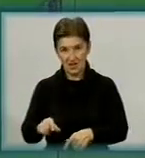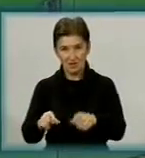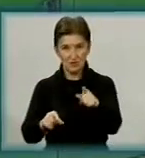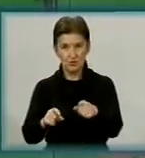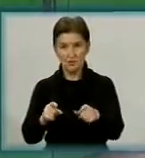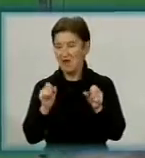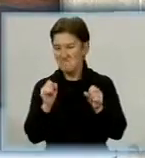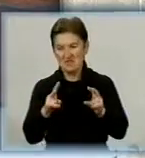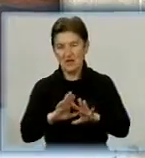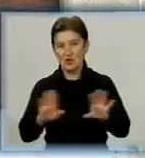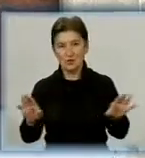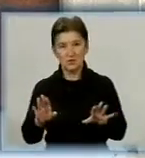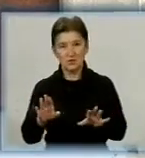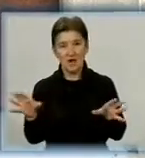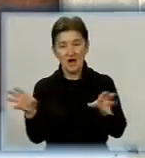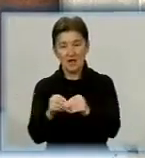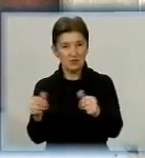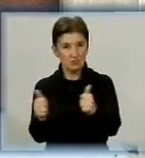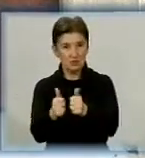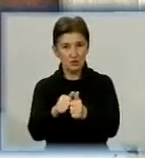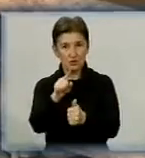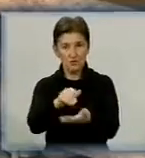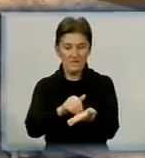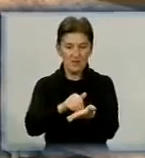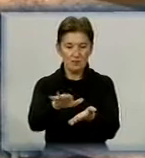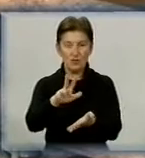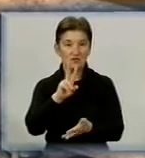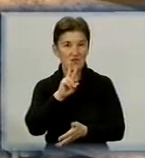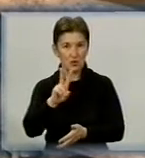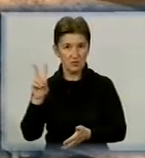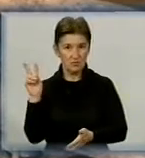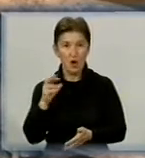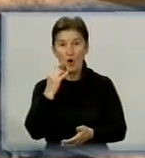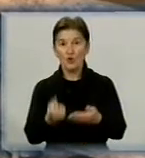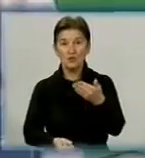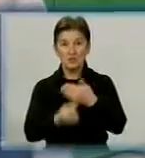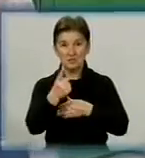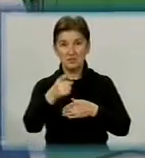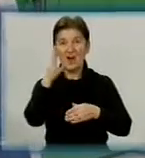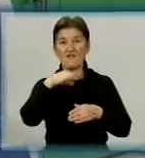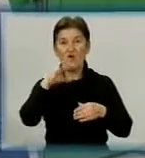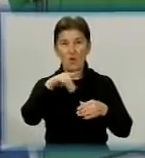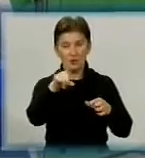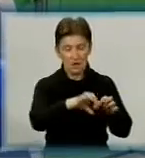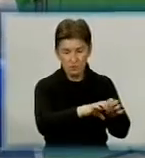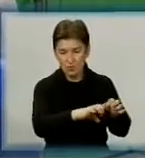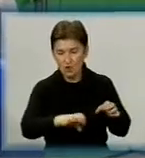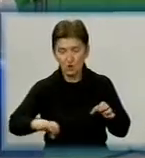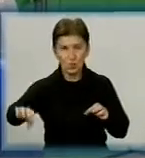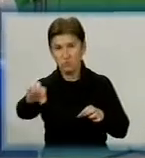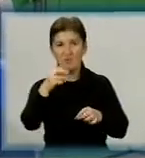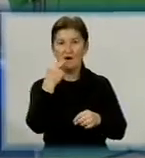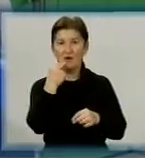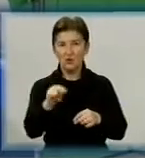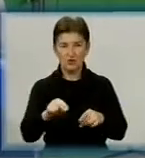не ризикує. Від неї разом з сусідами відмовились 2 роки тому, коли на вулиці з'явився водопровід. Зараз по трубам краще йде, тому що